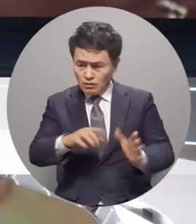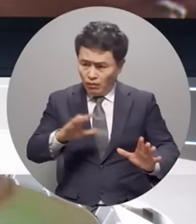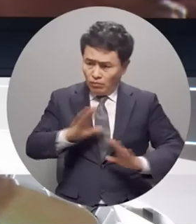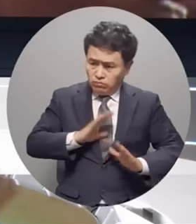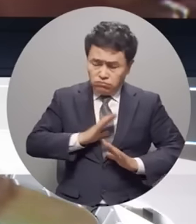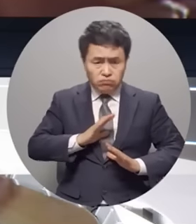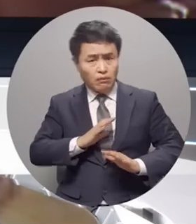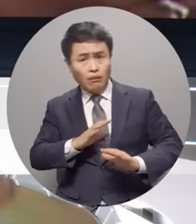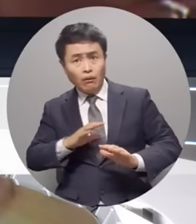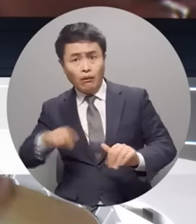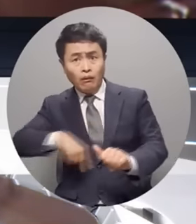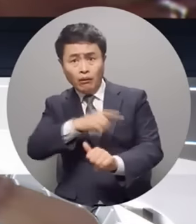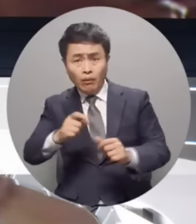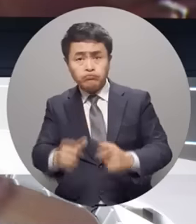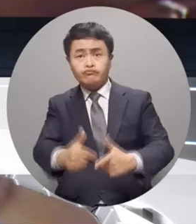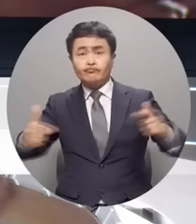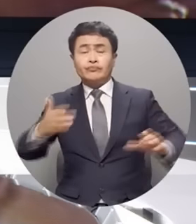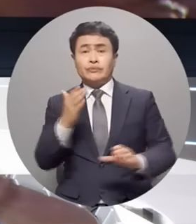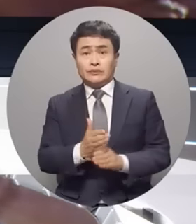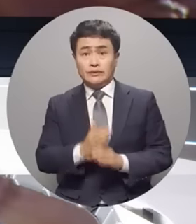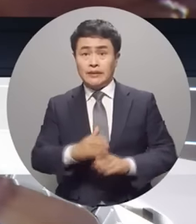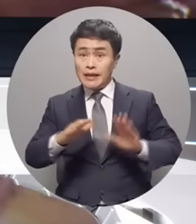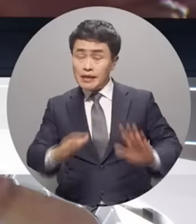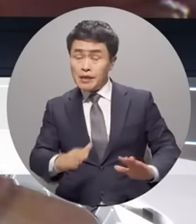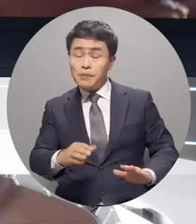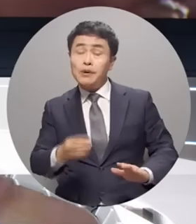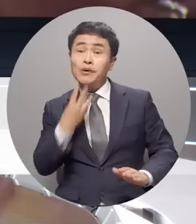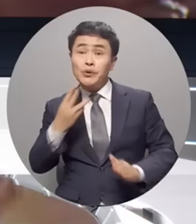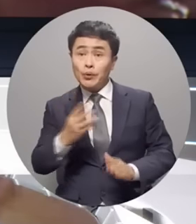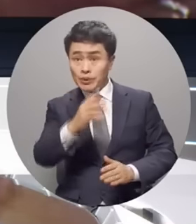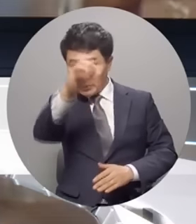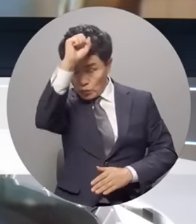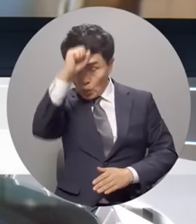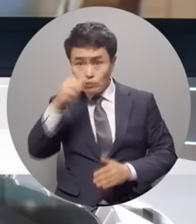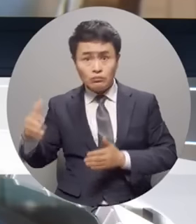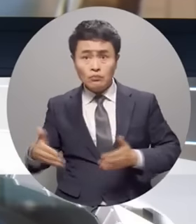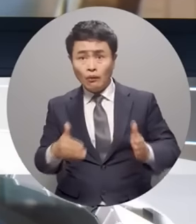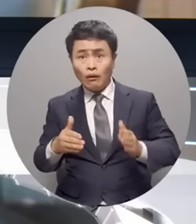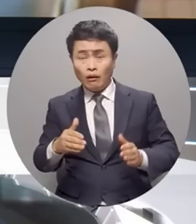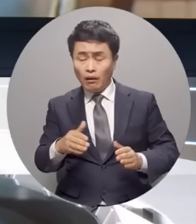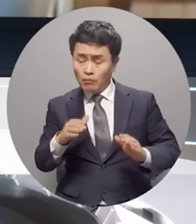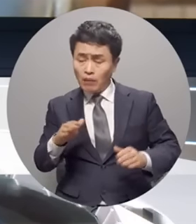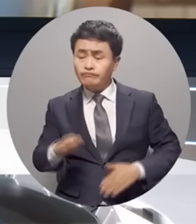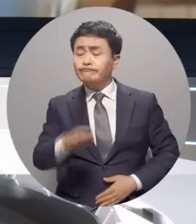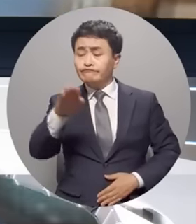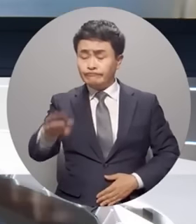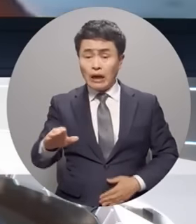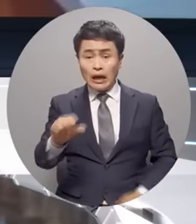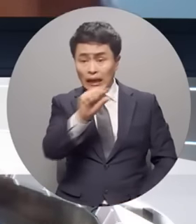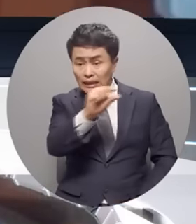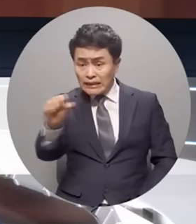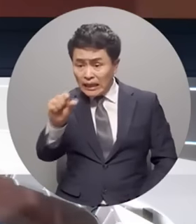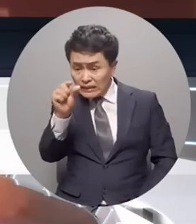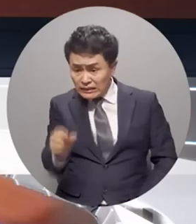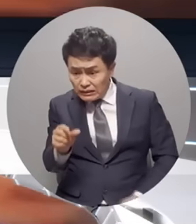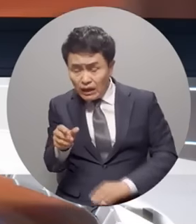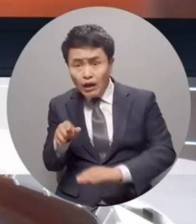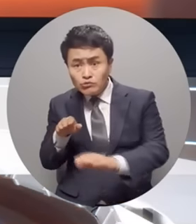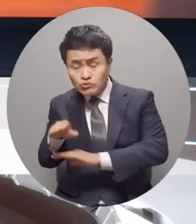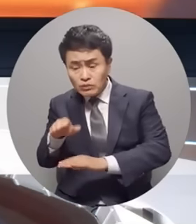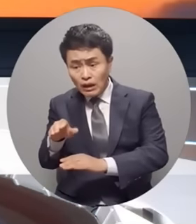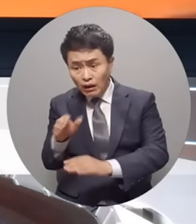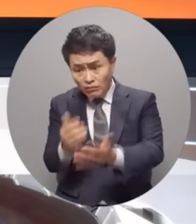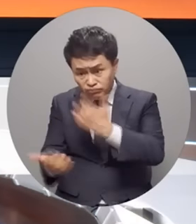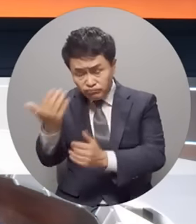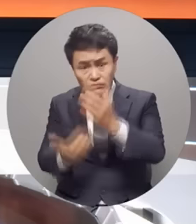전기차에 대한 공포감이 확산하고 있죠. 이번엔 경기 용인의 한 도로에서 막 주차한 테슬라에서 불이 나 인근 가게에